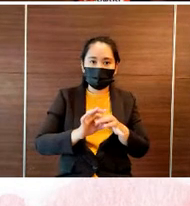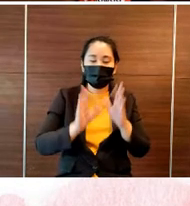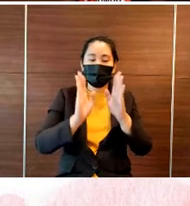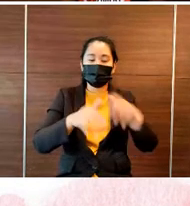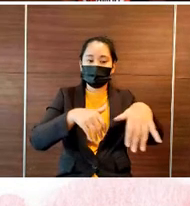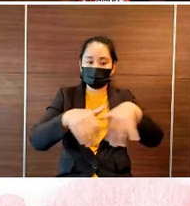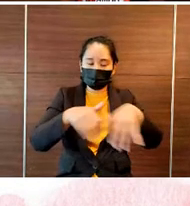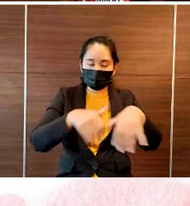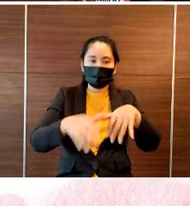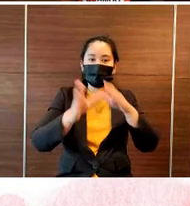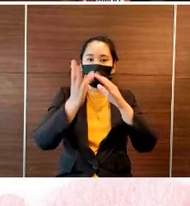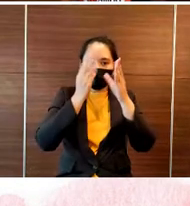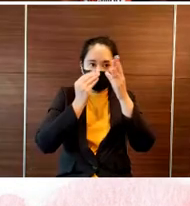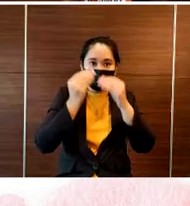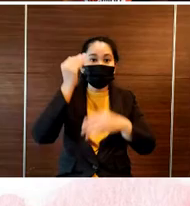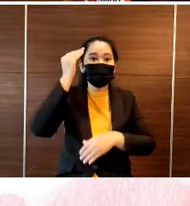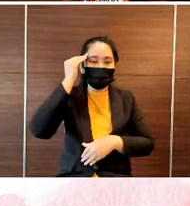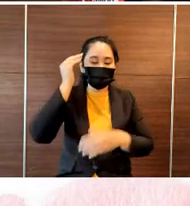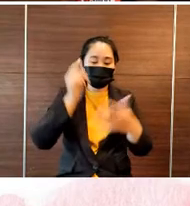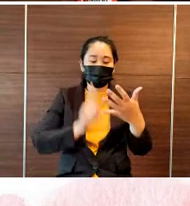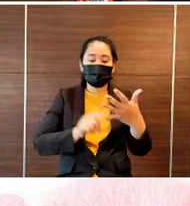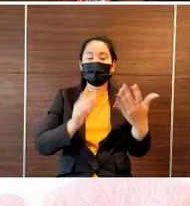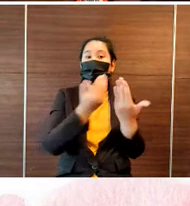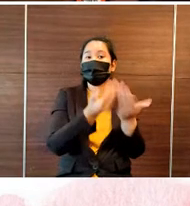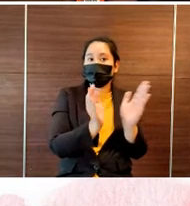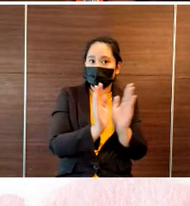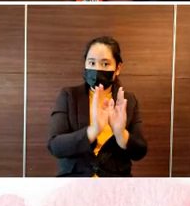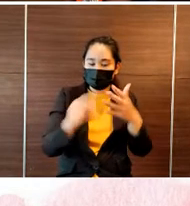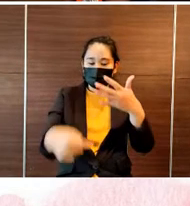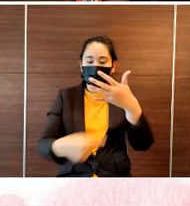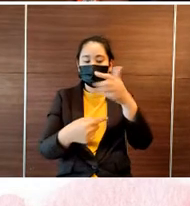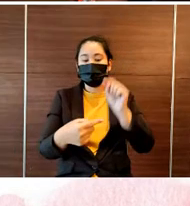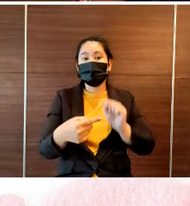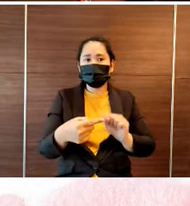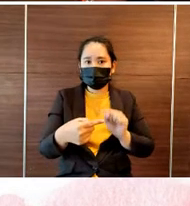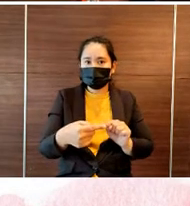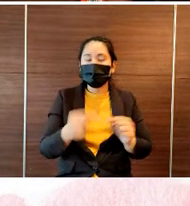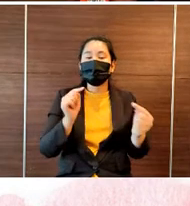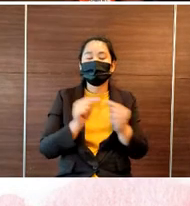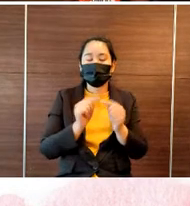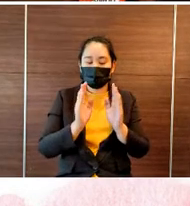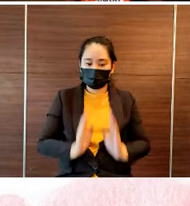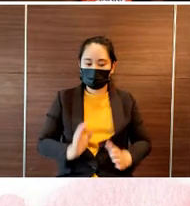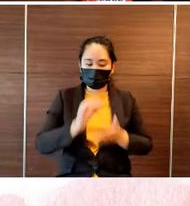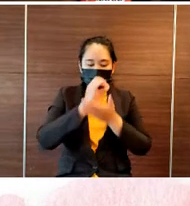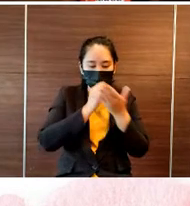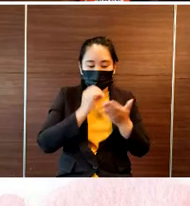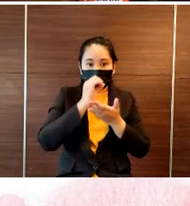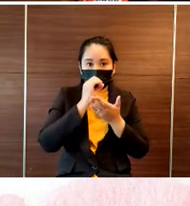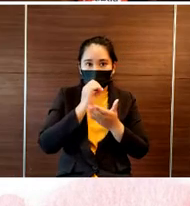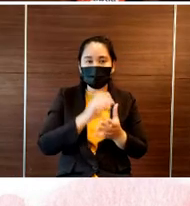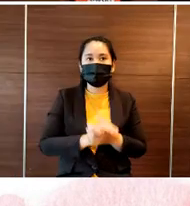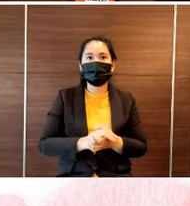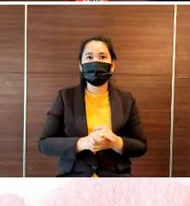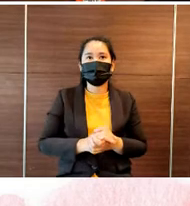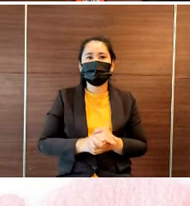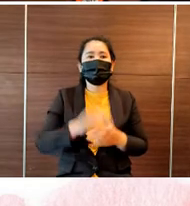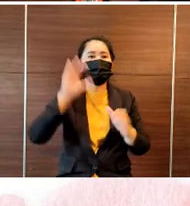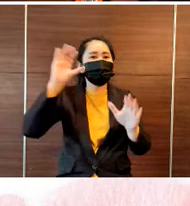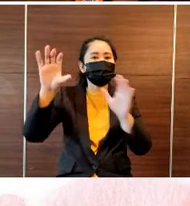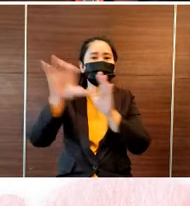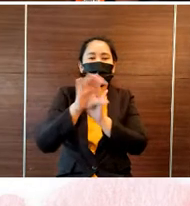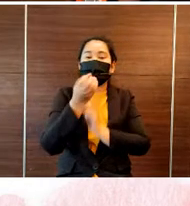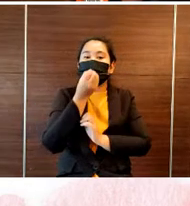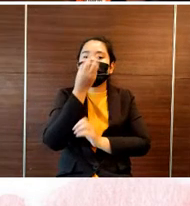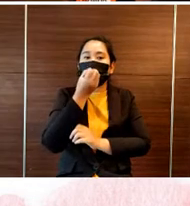ารณะแล้วก็อันที่5เป็นเรื่องของครอบครัวแล้วก็สุดท้ายคิดว่าเป็นเรื่องของผู้ใช้ยาเสพติดนะคะที่ใช้รูปดอกไม้เพราะว่าอย